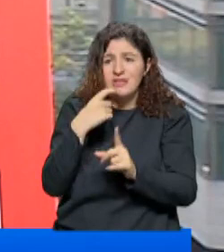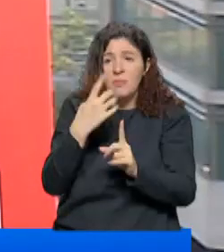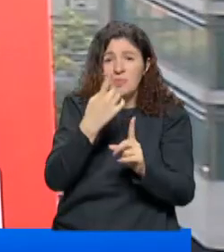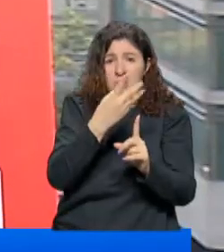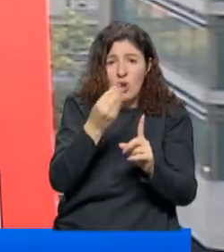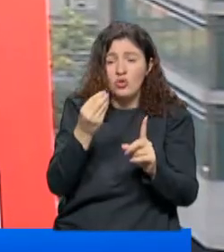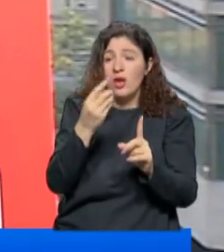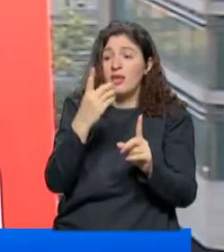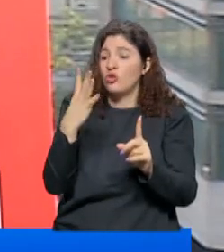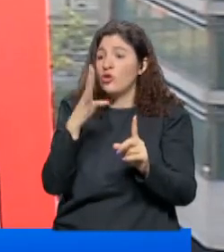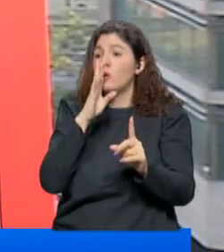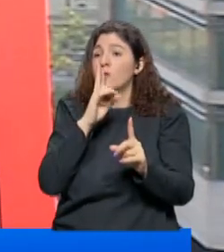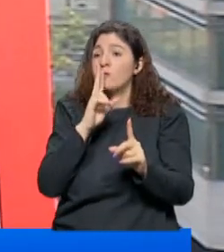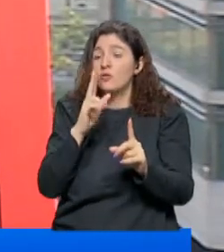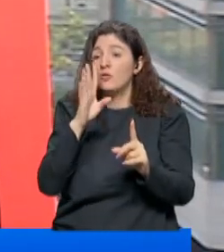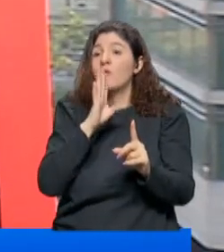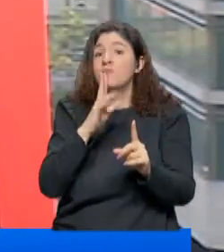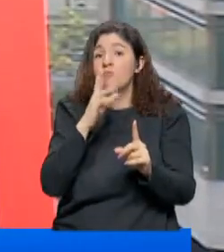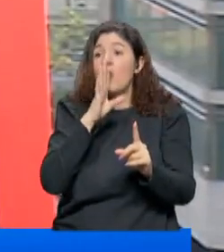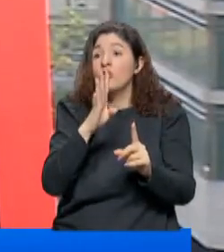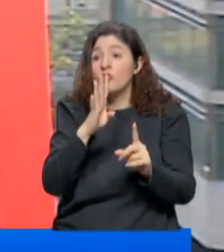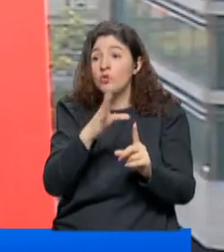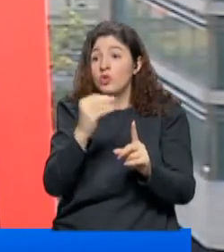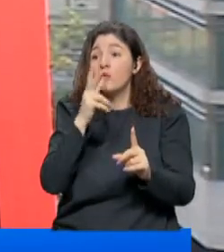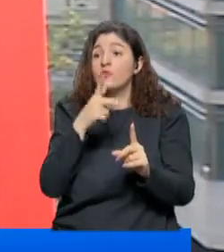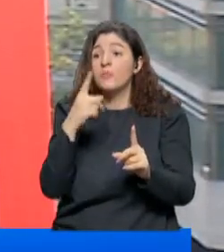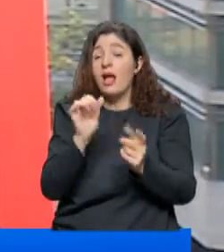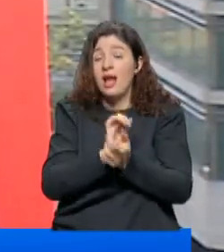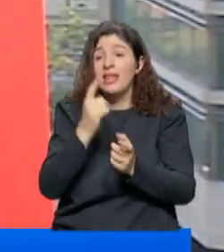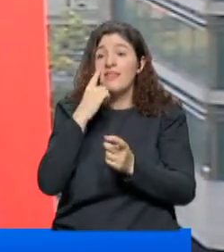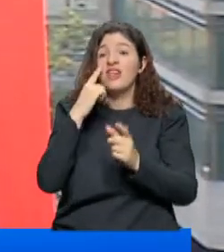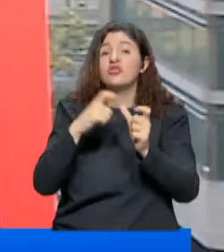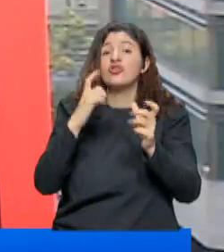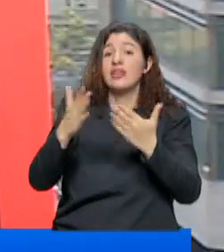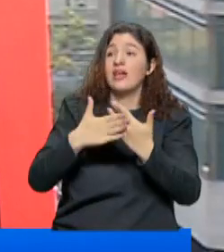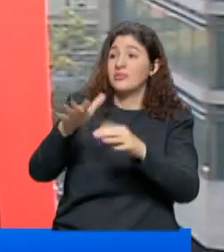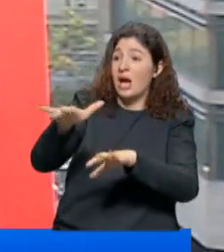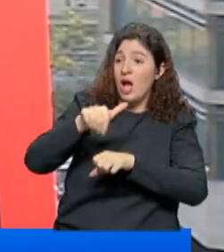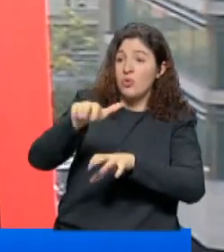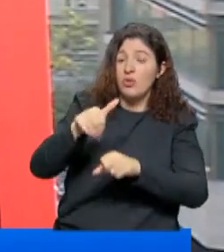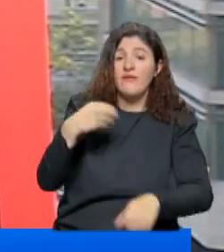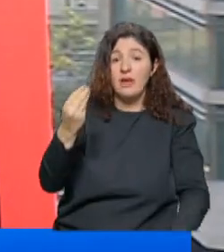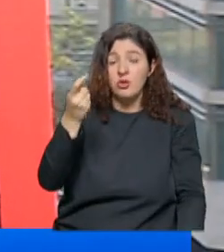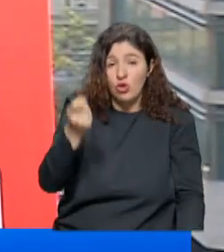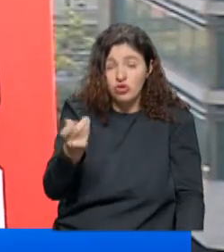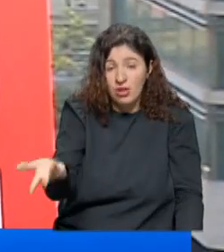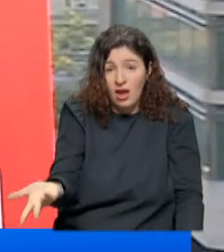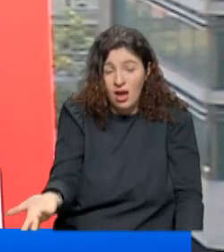milyondan 4 milyon 300 bine çıkmış. 4 milyon 300 bin aile şu anda devletten sosyal yardım alıyor. Vermek